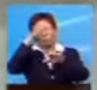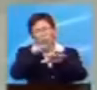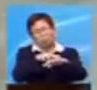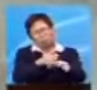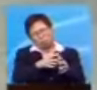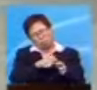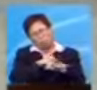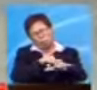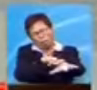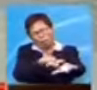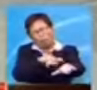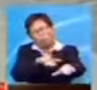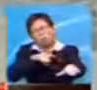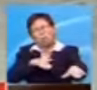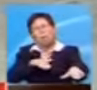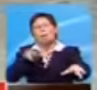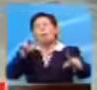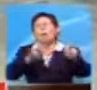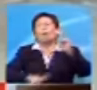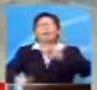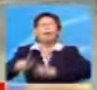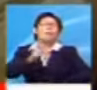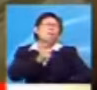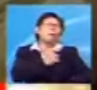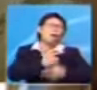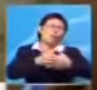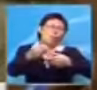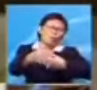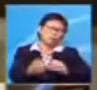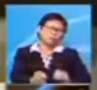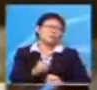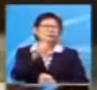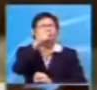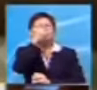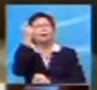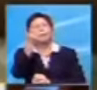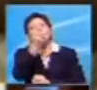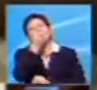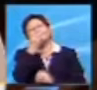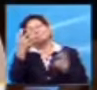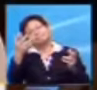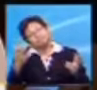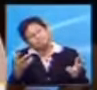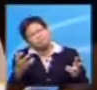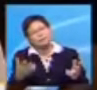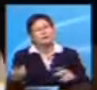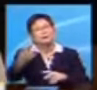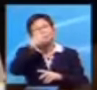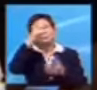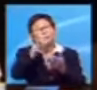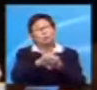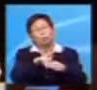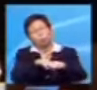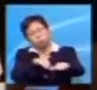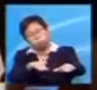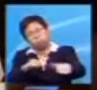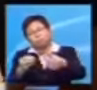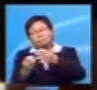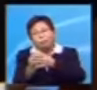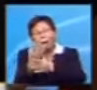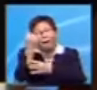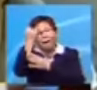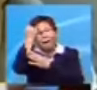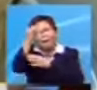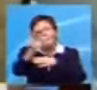Man ramai yang malas keluar dari pejabat hanya semata-mata untuk makan atas sebab itu timbulnya idea